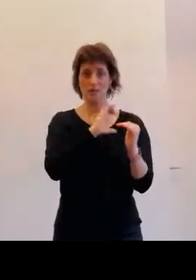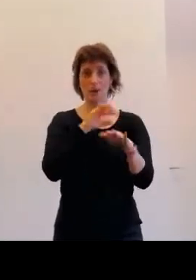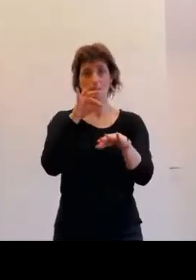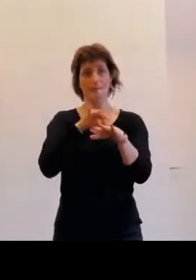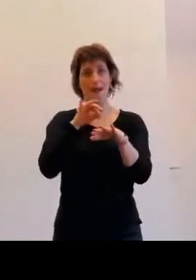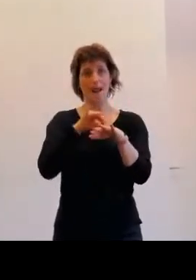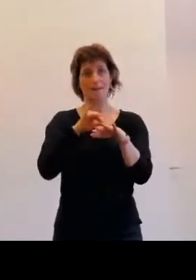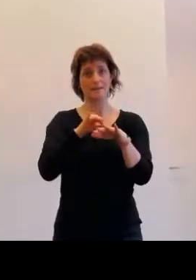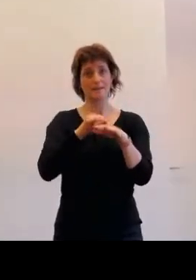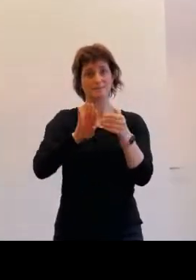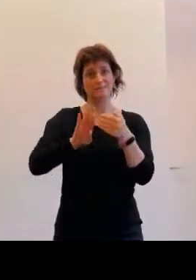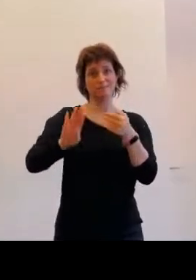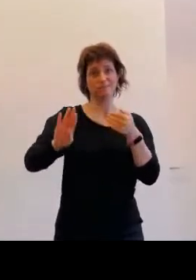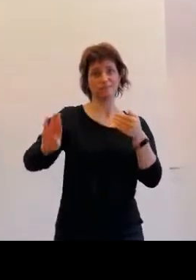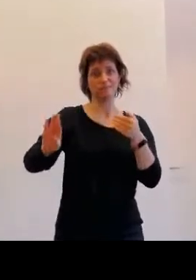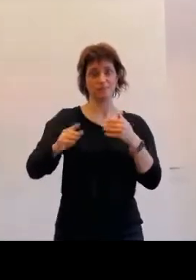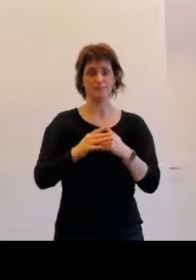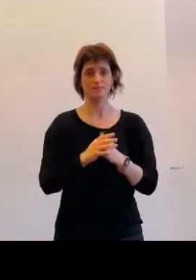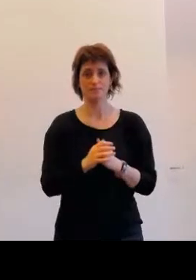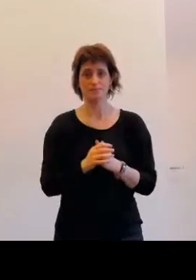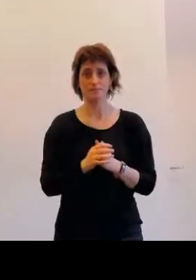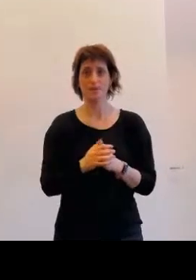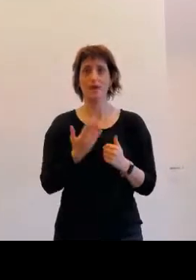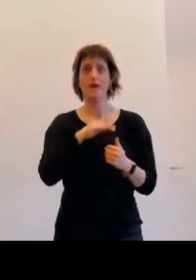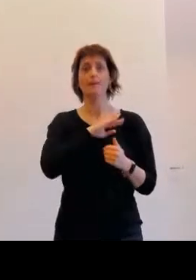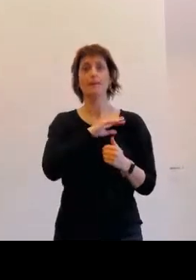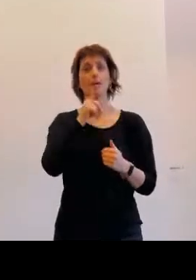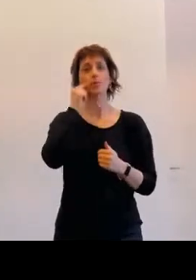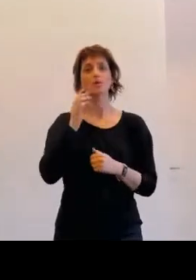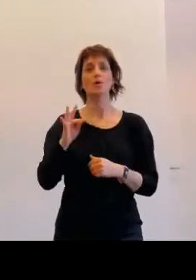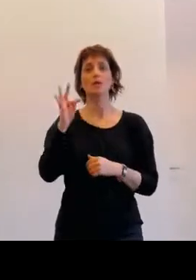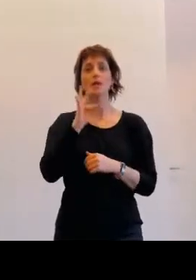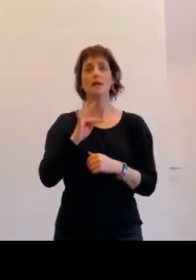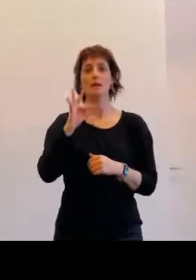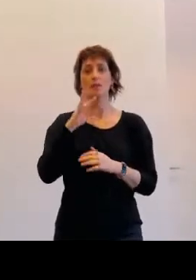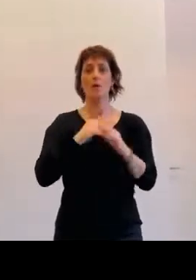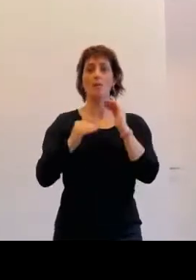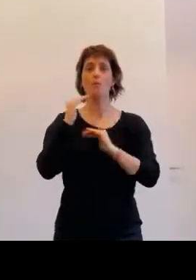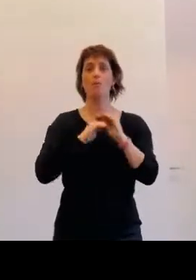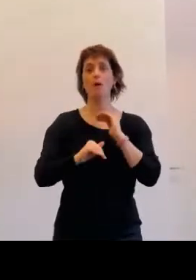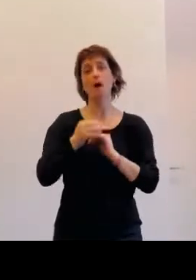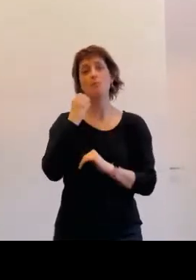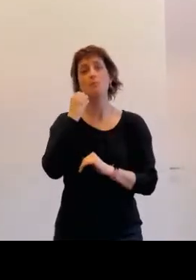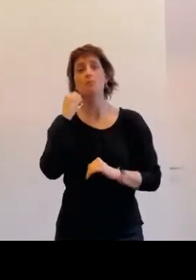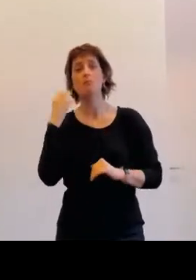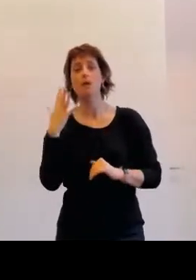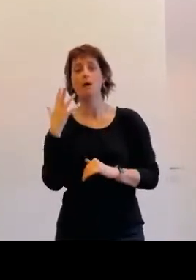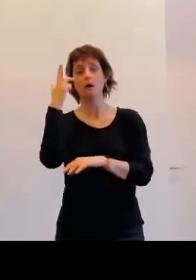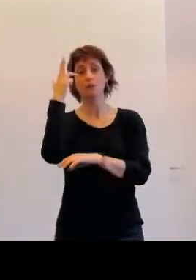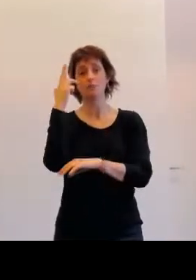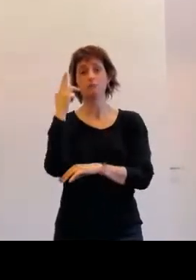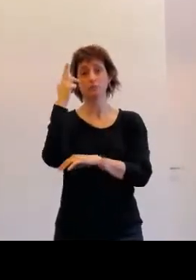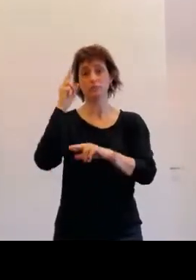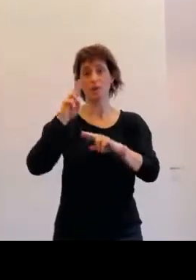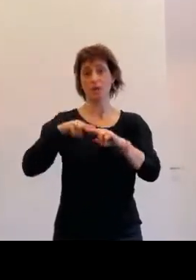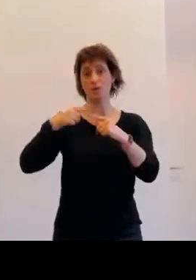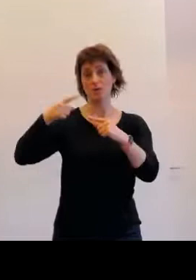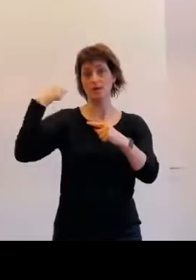maladies. Sous l'impulsion de Marc Tenenbaum, un plan banc a été officiellement lancé à Nancy cet